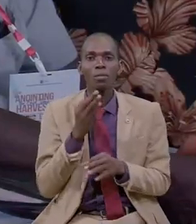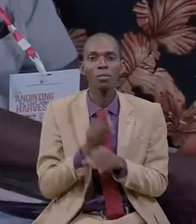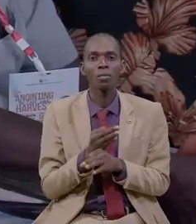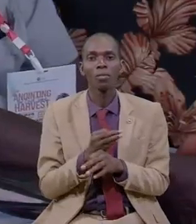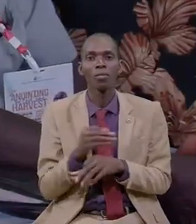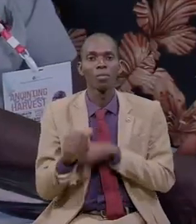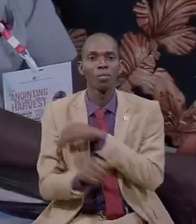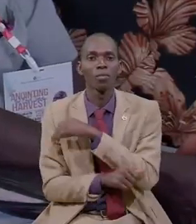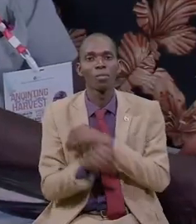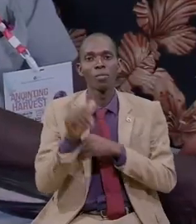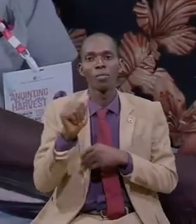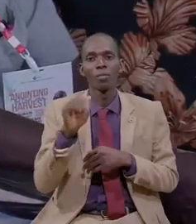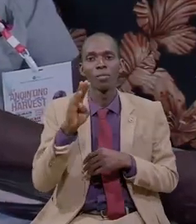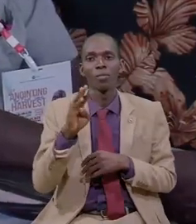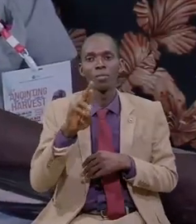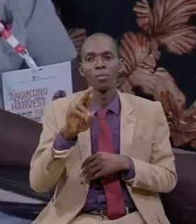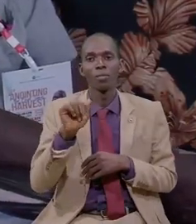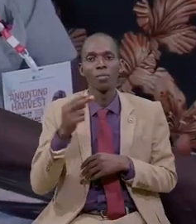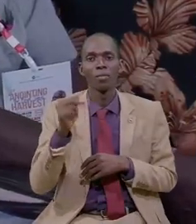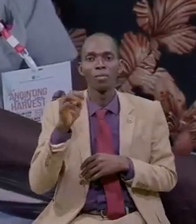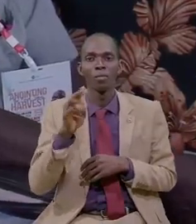Abraham, lors de sa vocation,